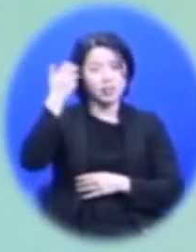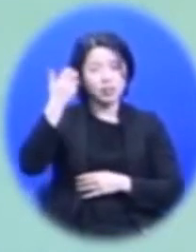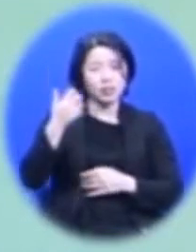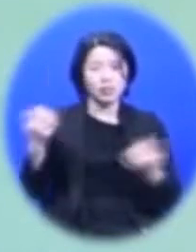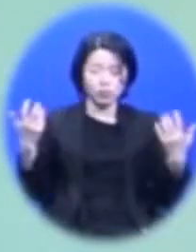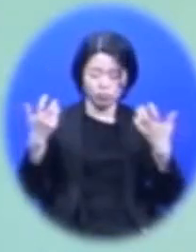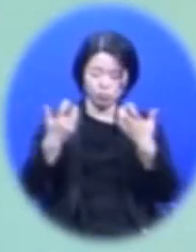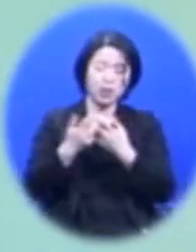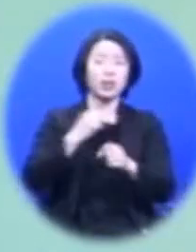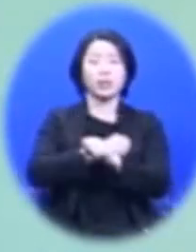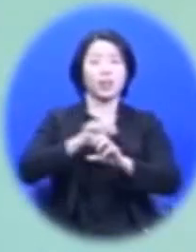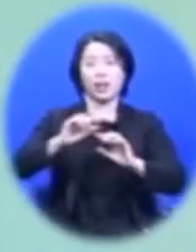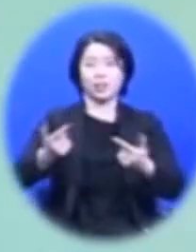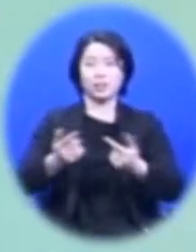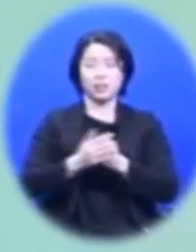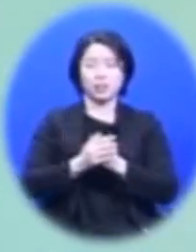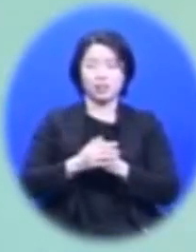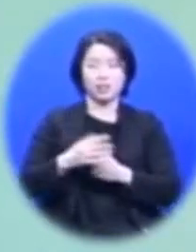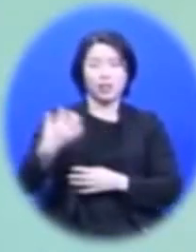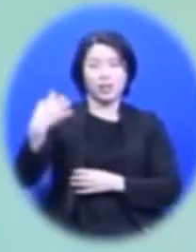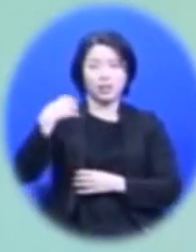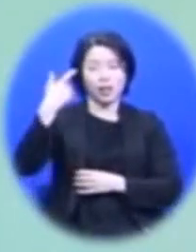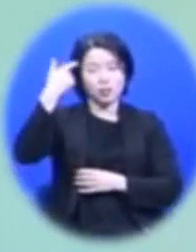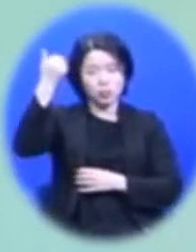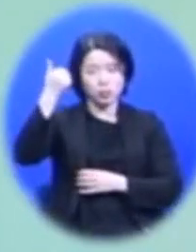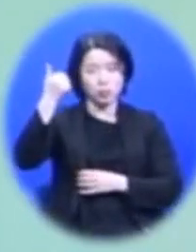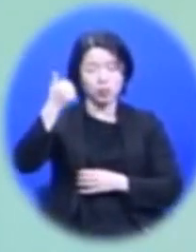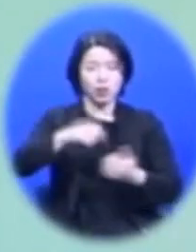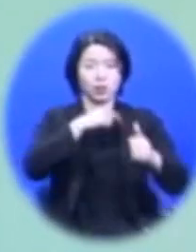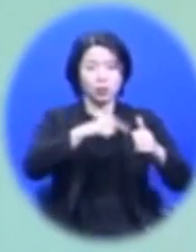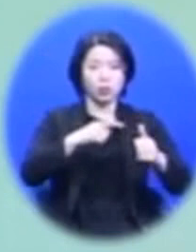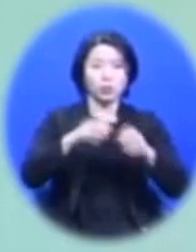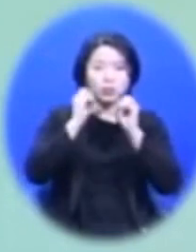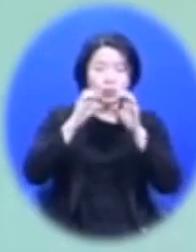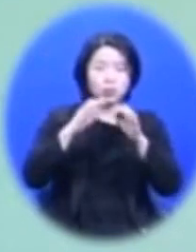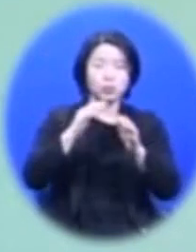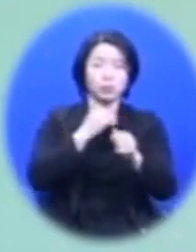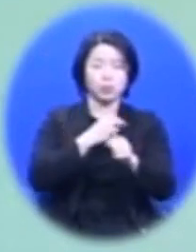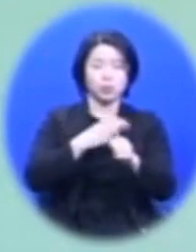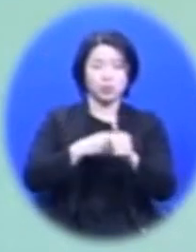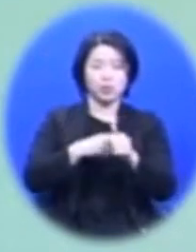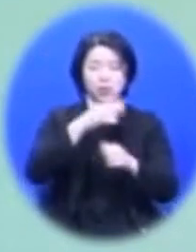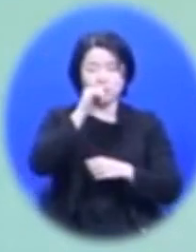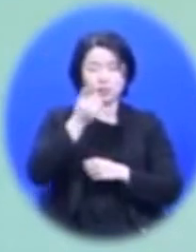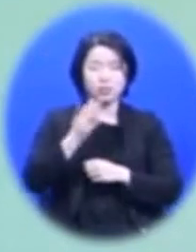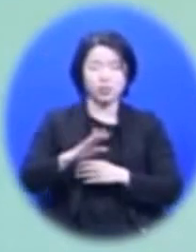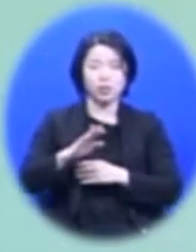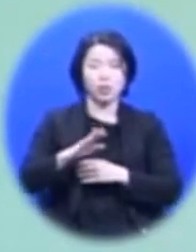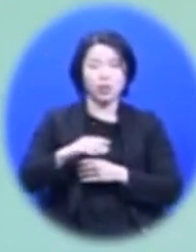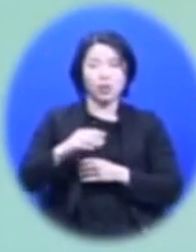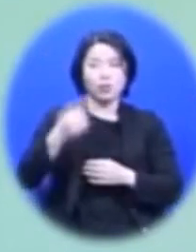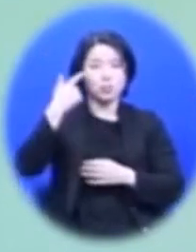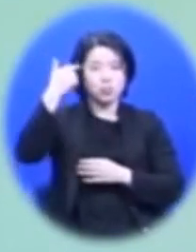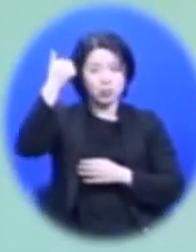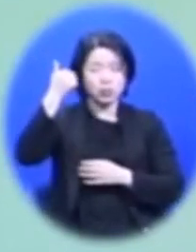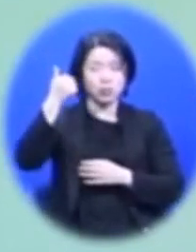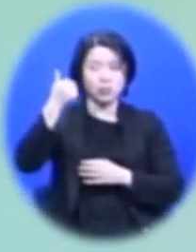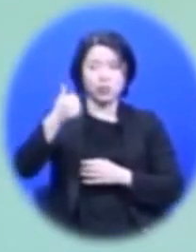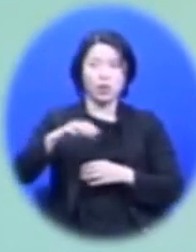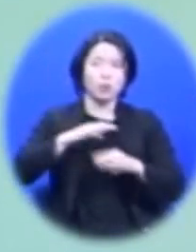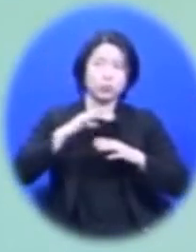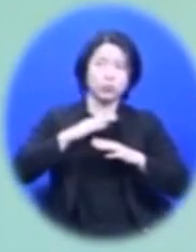게 아니잖아. 담임 목사가 있고 교육 전도사가 있는데 교육 전도사가 담임 목사한테 무서워요 이렇게 하는